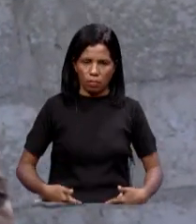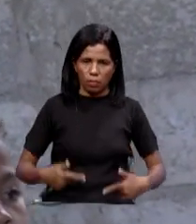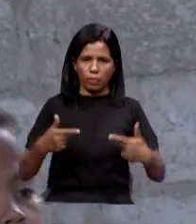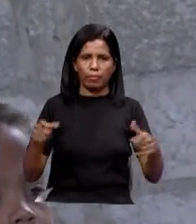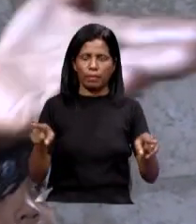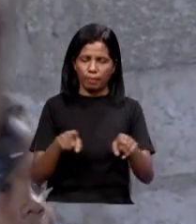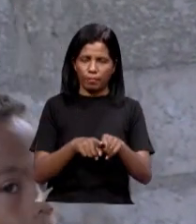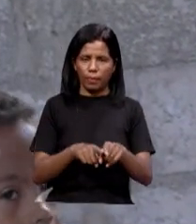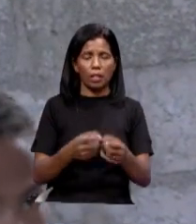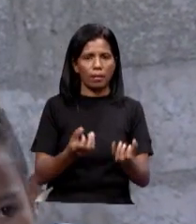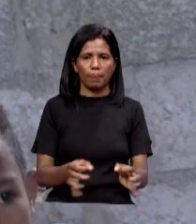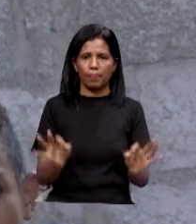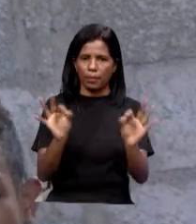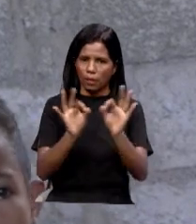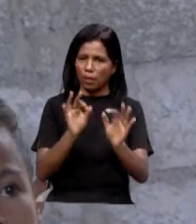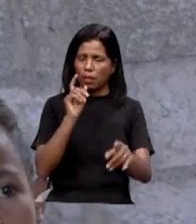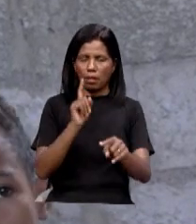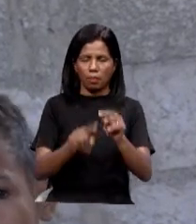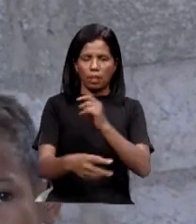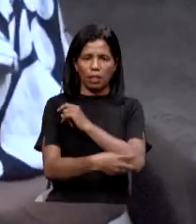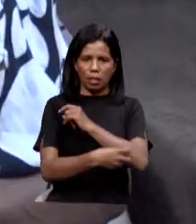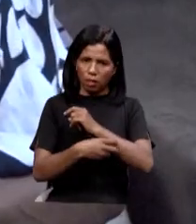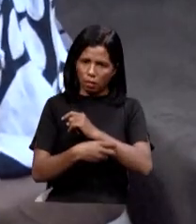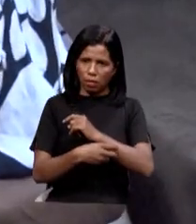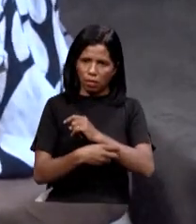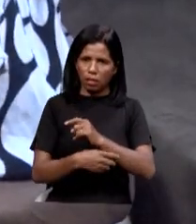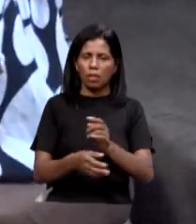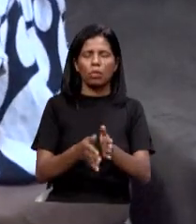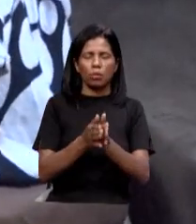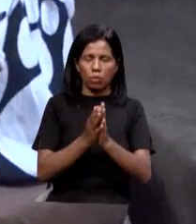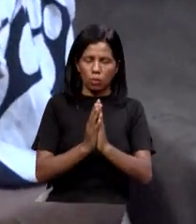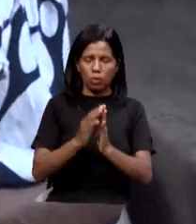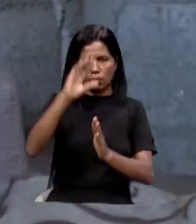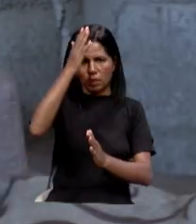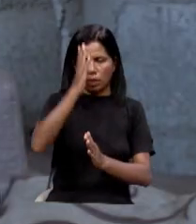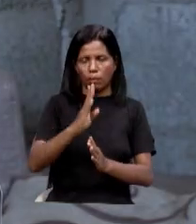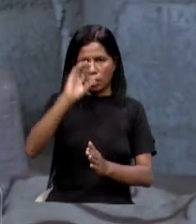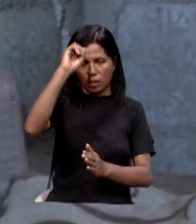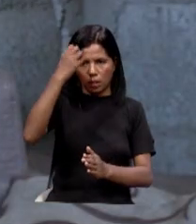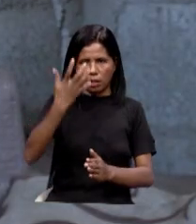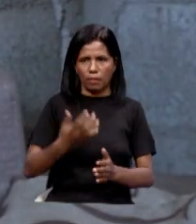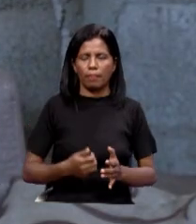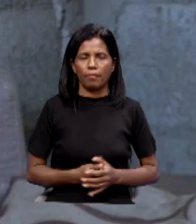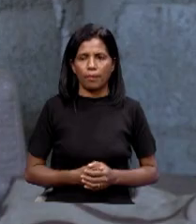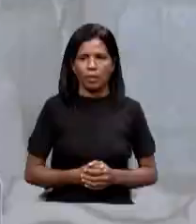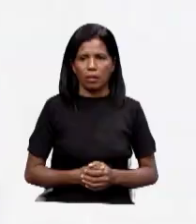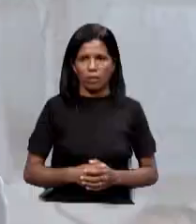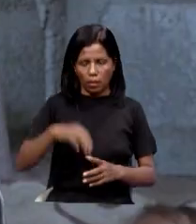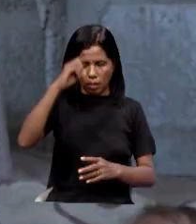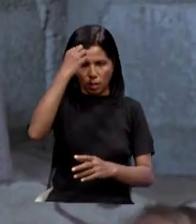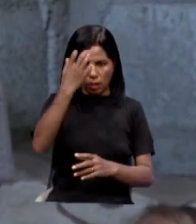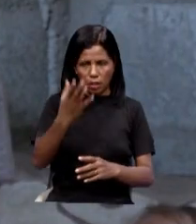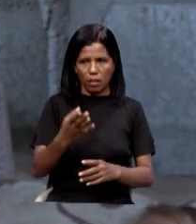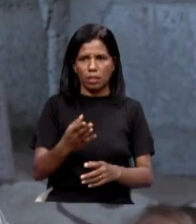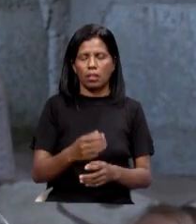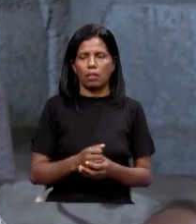ona importante la bele nauk tambane husi maromak ni grasa lebe ansa grasa di deus